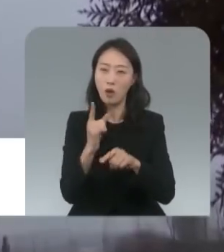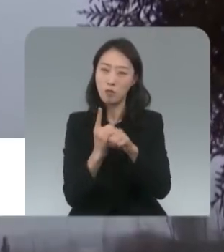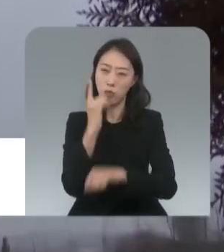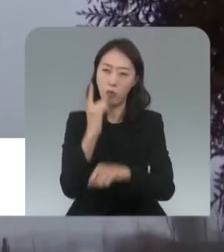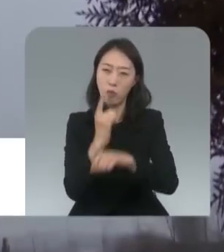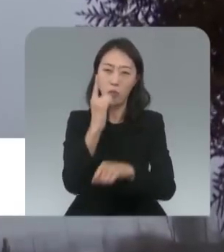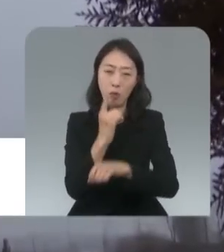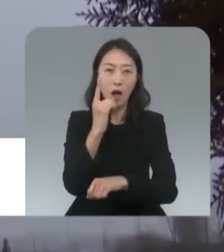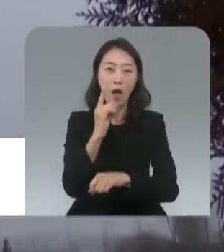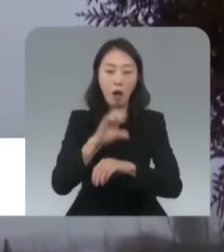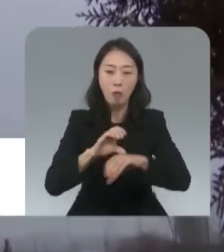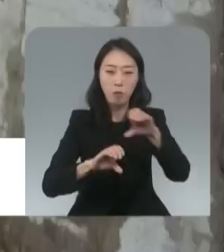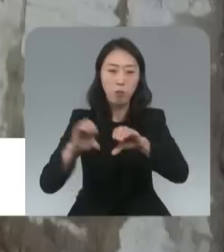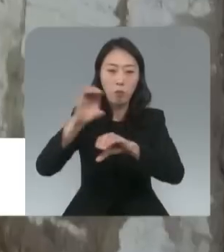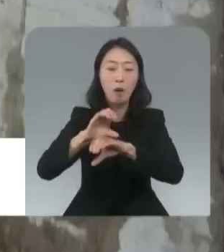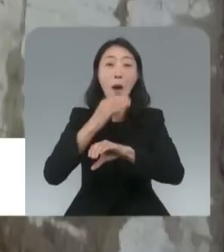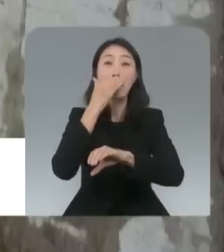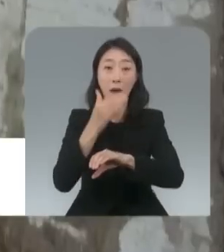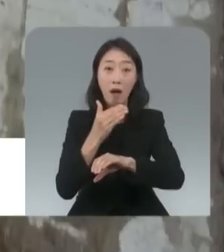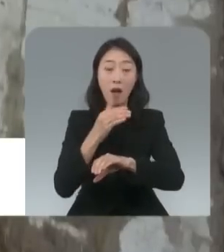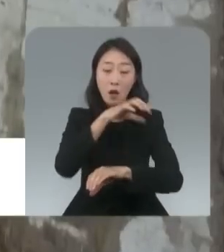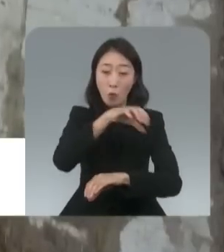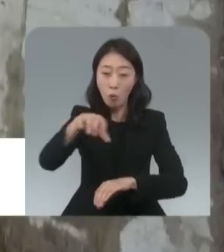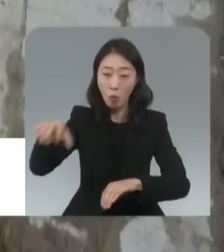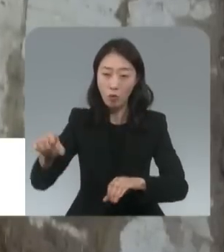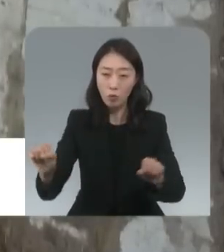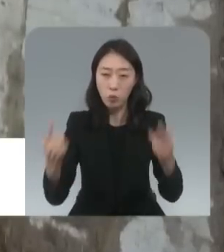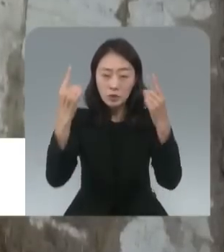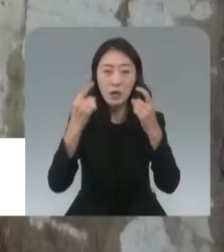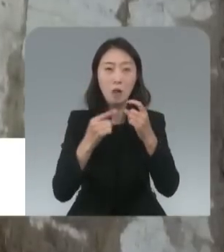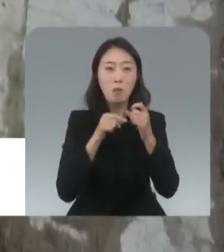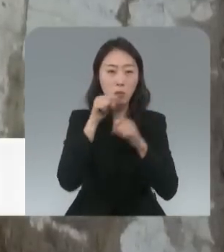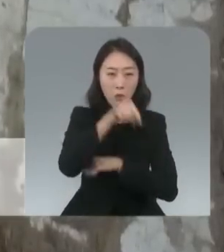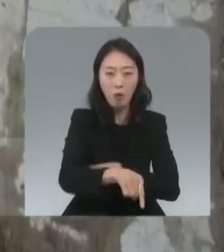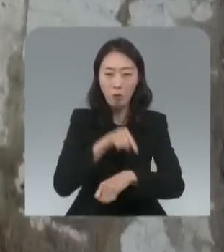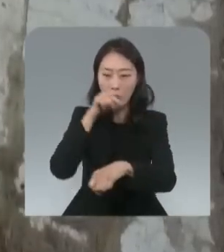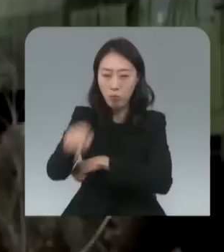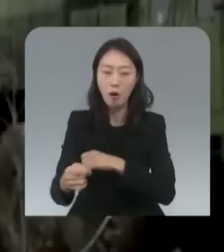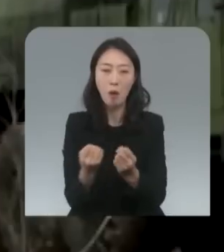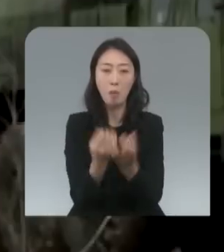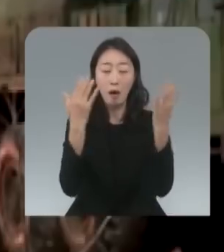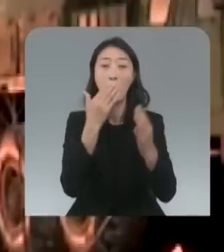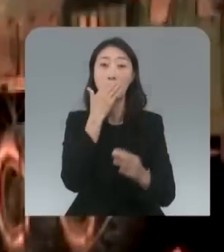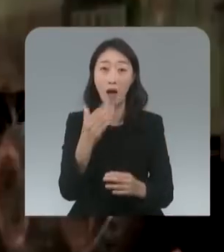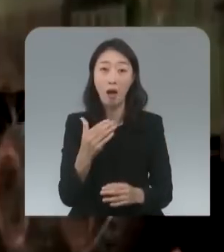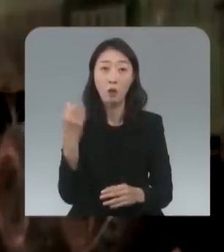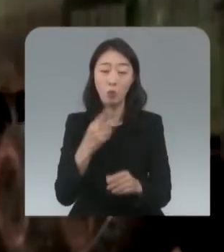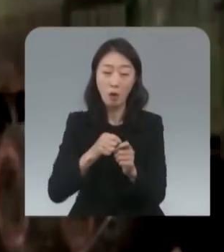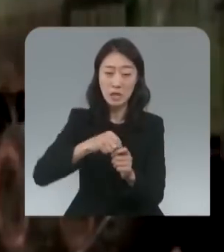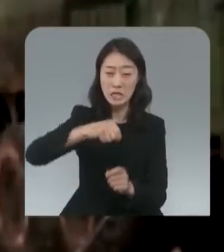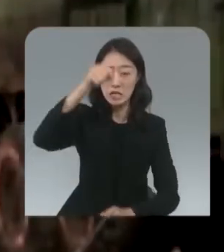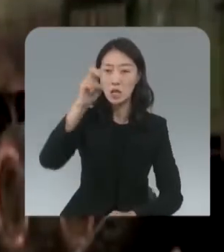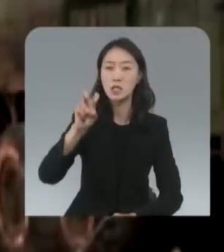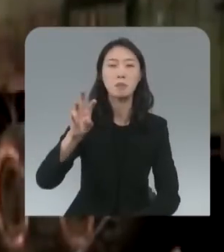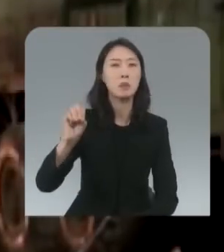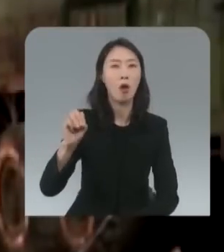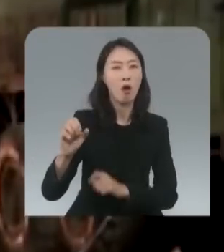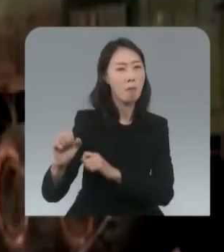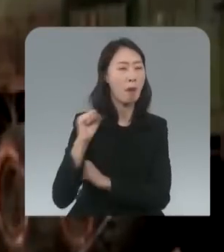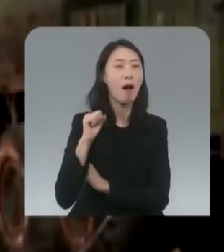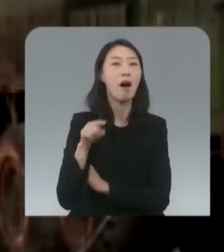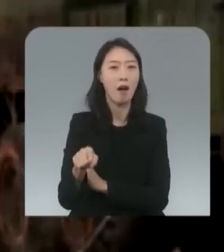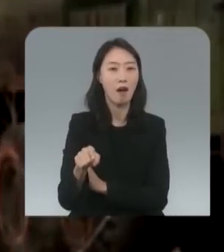있고 길이가 20m를 넘어 괴물 ICBM이라는 평가를 받아왔습니다. 북한은 올해 초부터 여러 차례